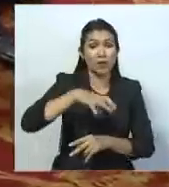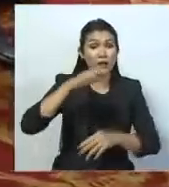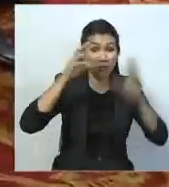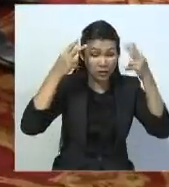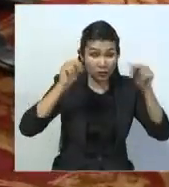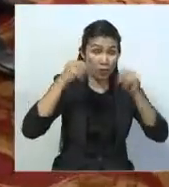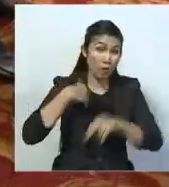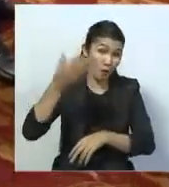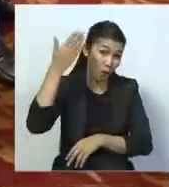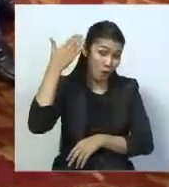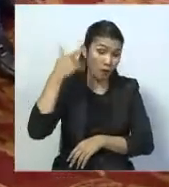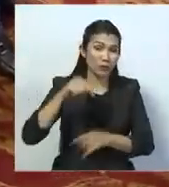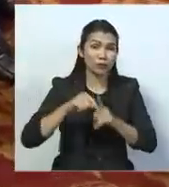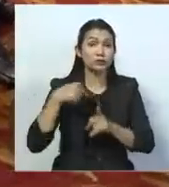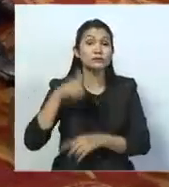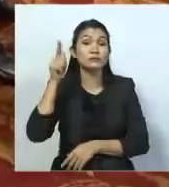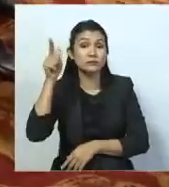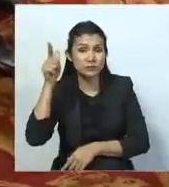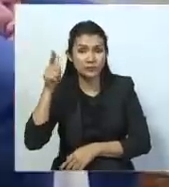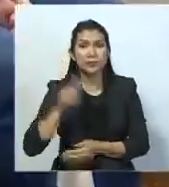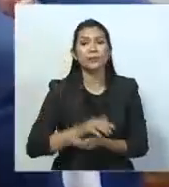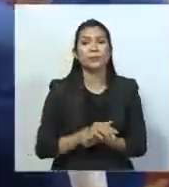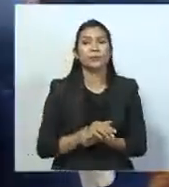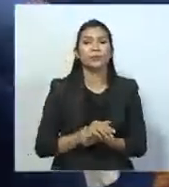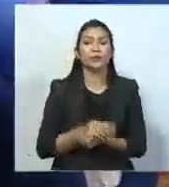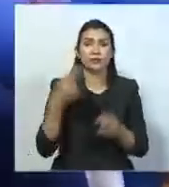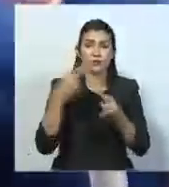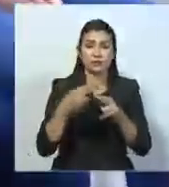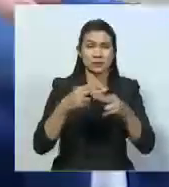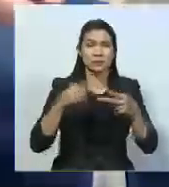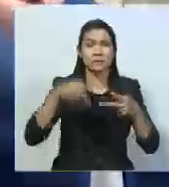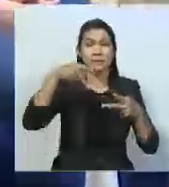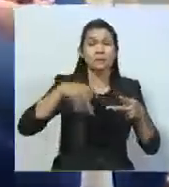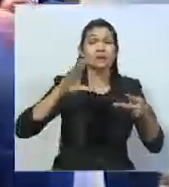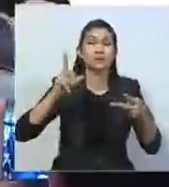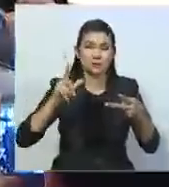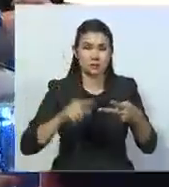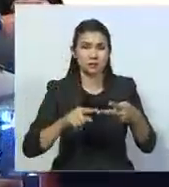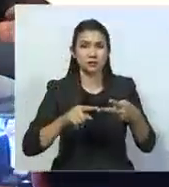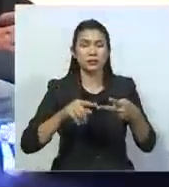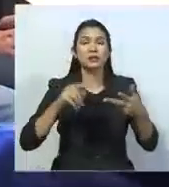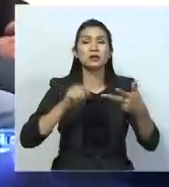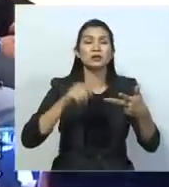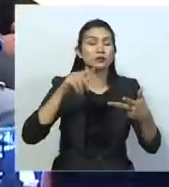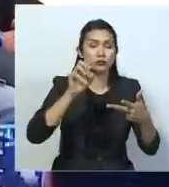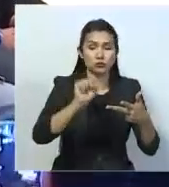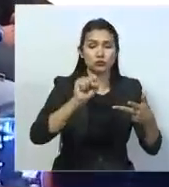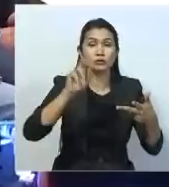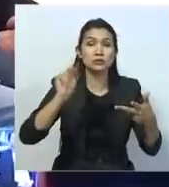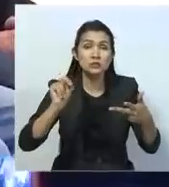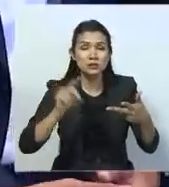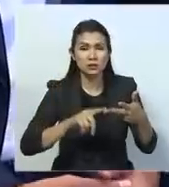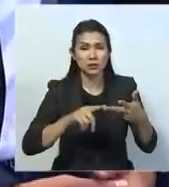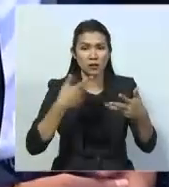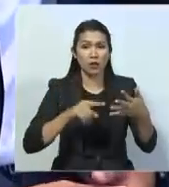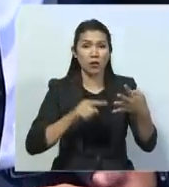นตรีในรัฐบาลนางสาวยิ่งลักษณ์ชินวัตรนายพิชิตชื่นบานนางสาวสุนีเหลืองวิจิตรนะคะนอกจากนี้ก็มี